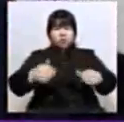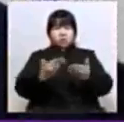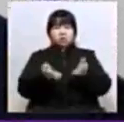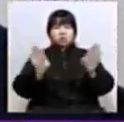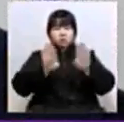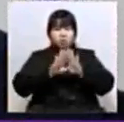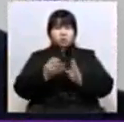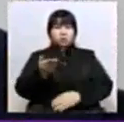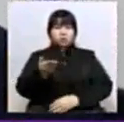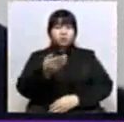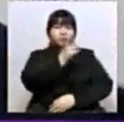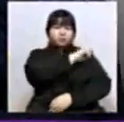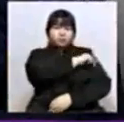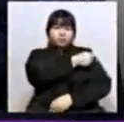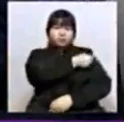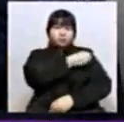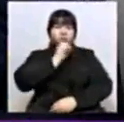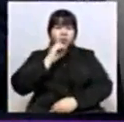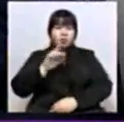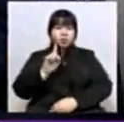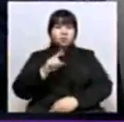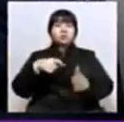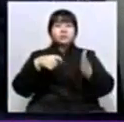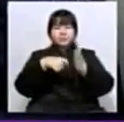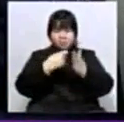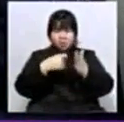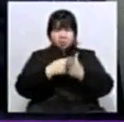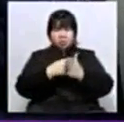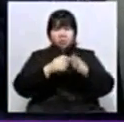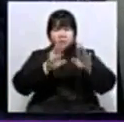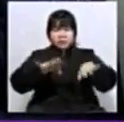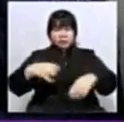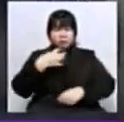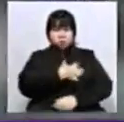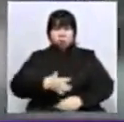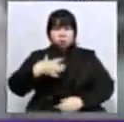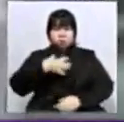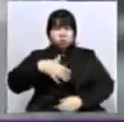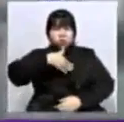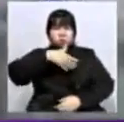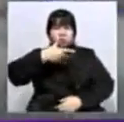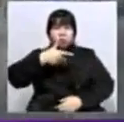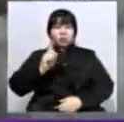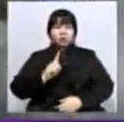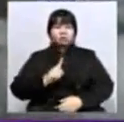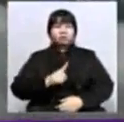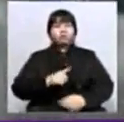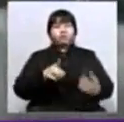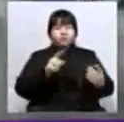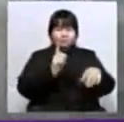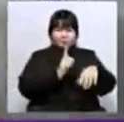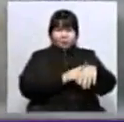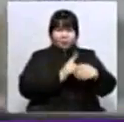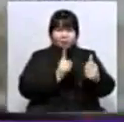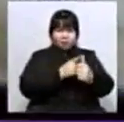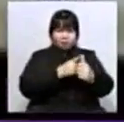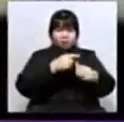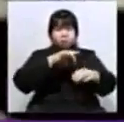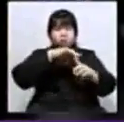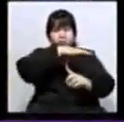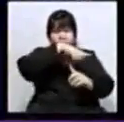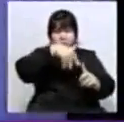ายแพทย์สุริยะเดลเห็นว่าปัจจัยที่มีส่วนกระตุ้นให้เด็กก่อความรุนแรงมาจากทั้งตัวเด็กและสิ่งแวดล้อมที่จะมีส่วนหล่อล้อม